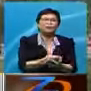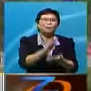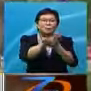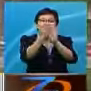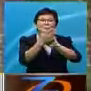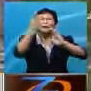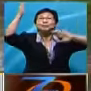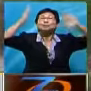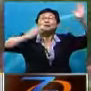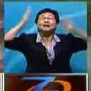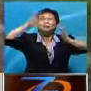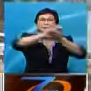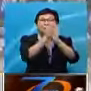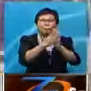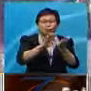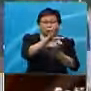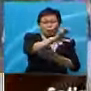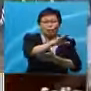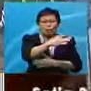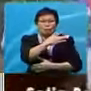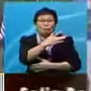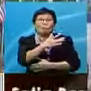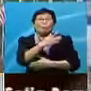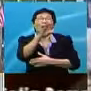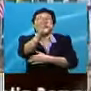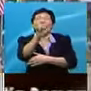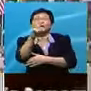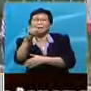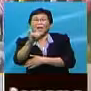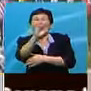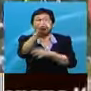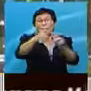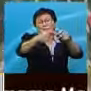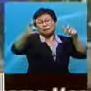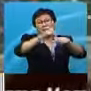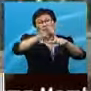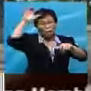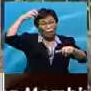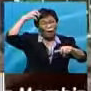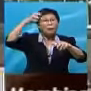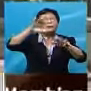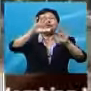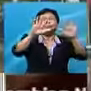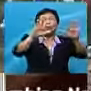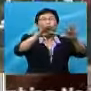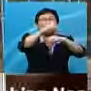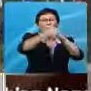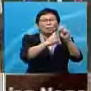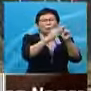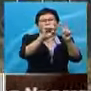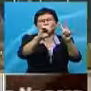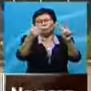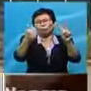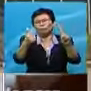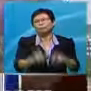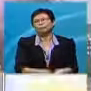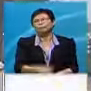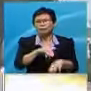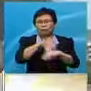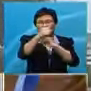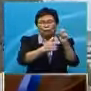menjadikan Malaysia sebagai pelabur asing ke-8 terbesar di Laos berbanding ke-10 pada tahun 2010.